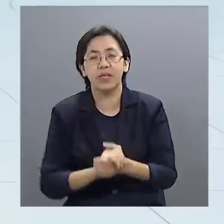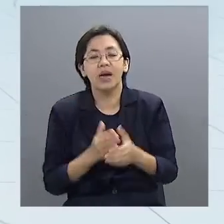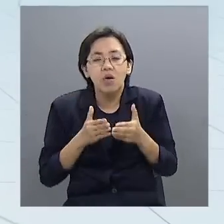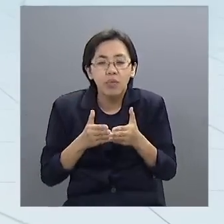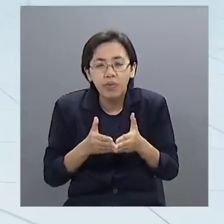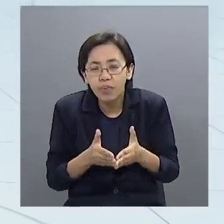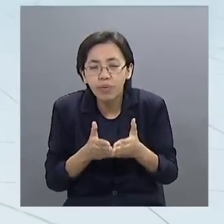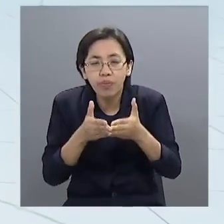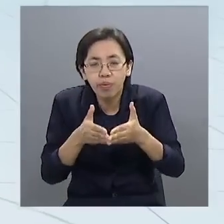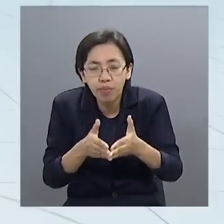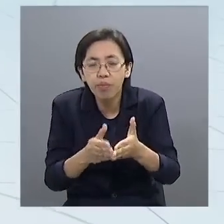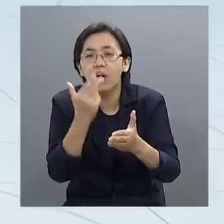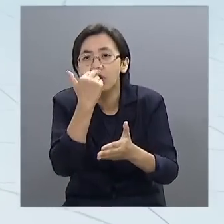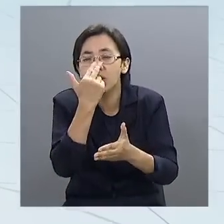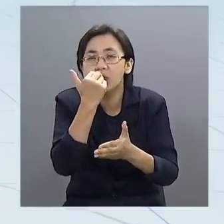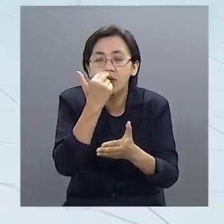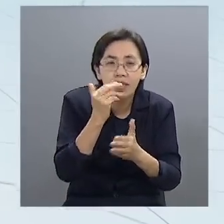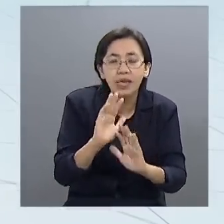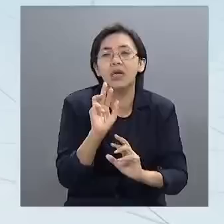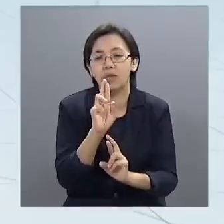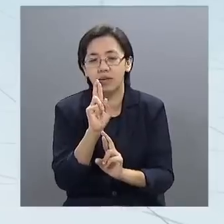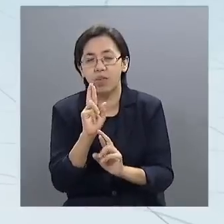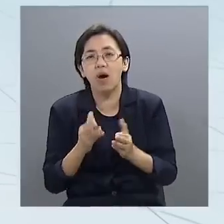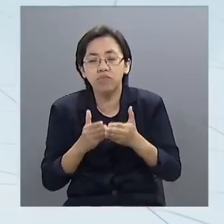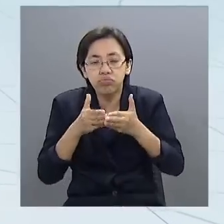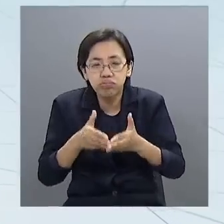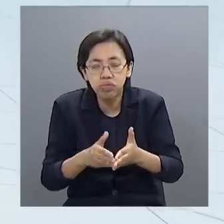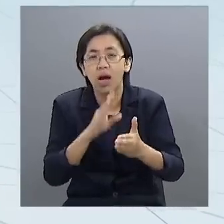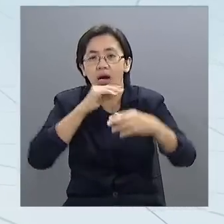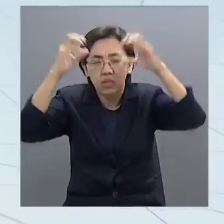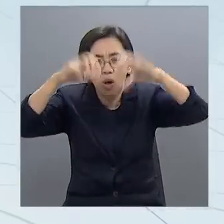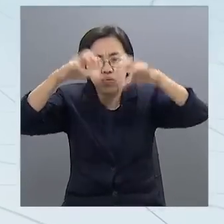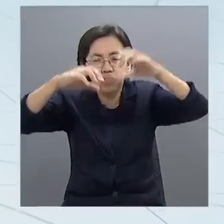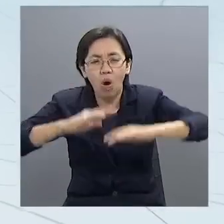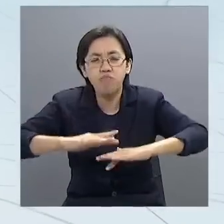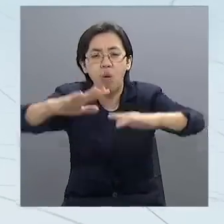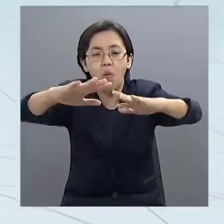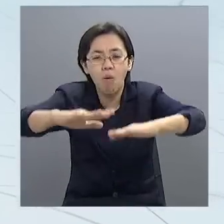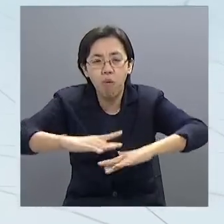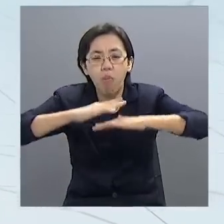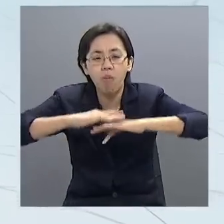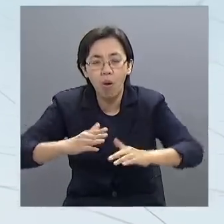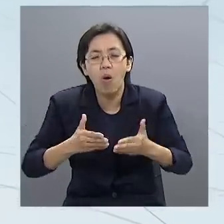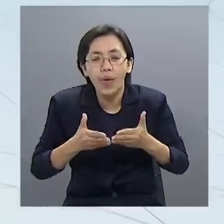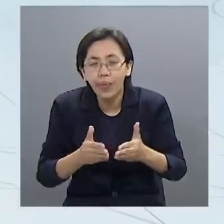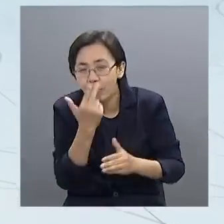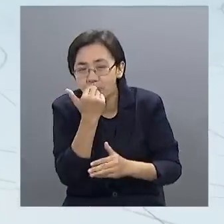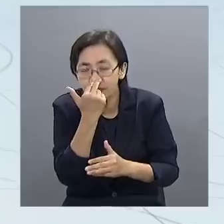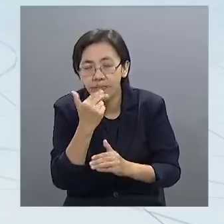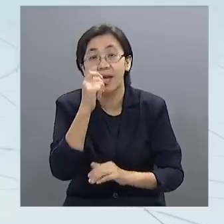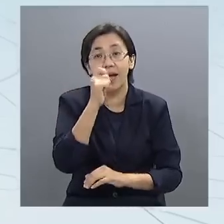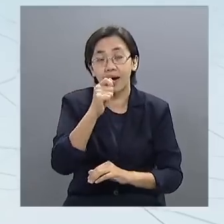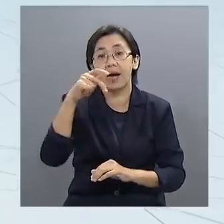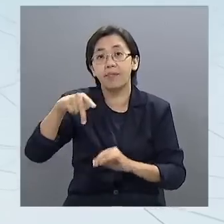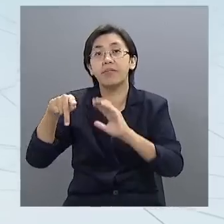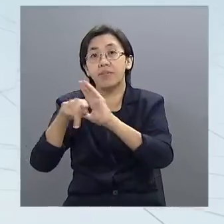นองก็ใช้ความระมัดระวังกันสักนิดหนึ่งในบริเวณที่มีฝนค่ะหลังจากนั้นนะคะในช่วงตั้งแต่วันอังคารพุธพฤหัสนะคะร่องมรสุมหรือว่าแนว